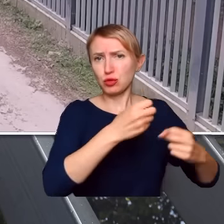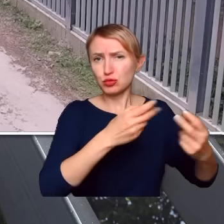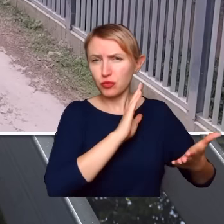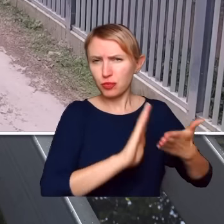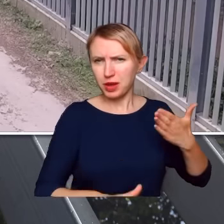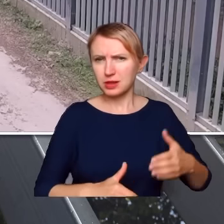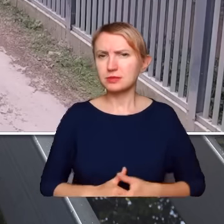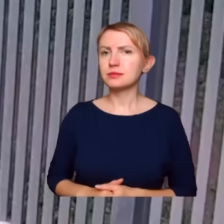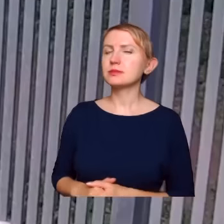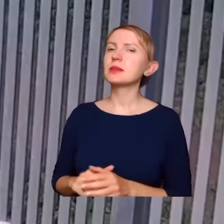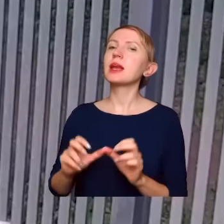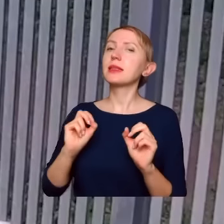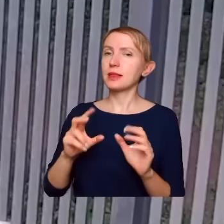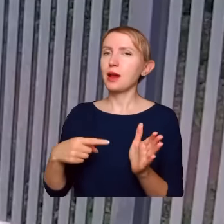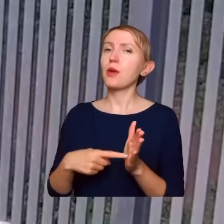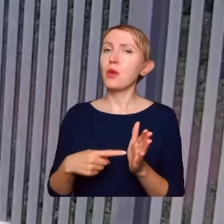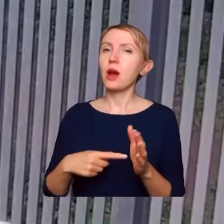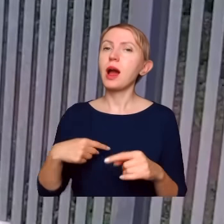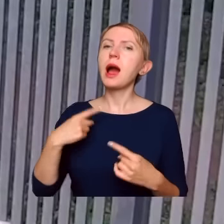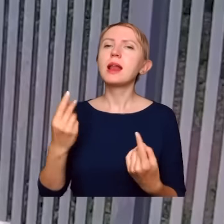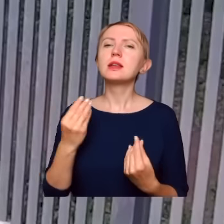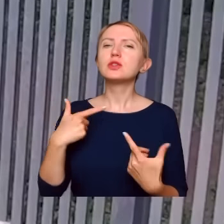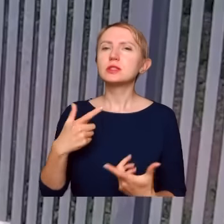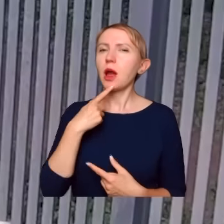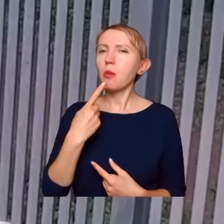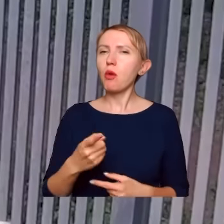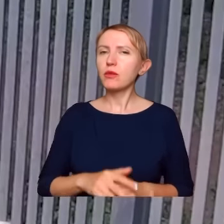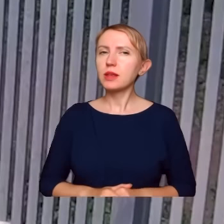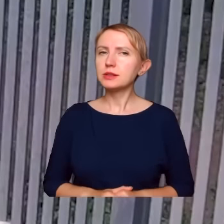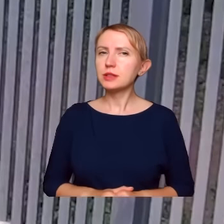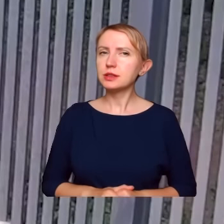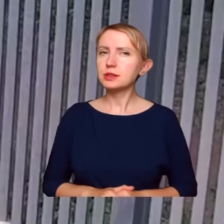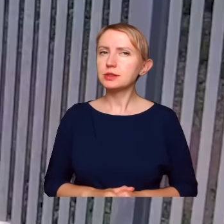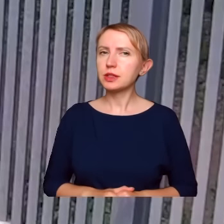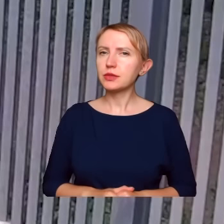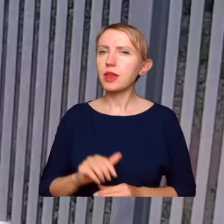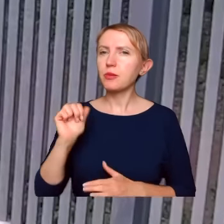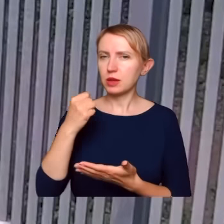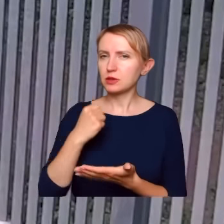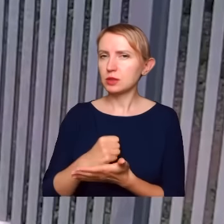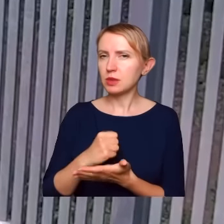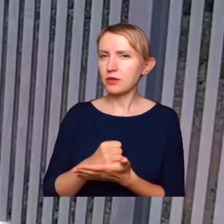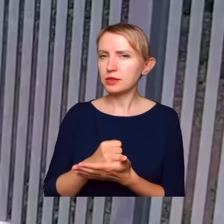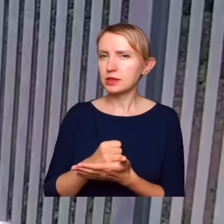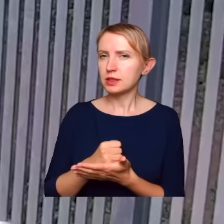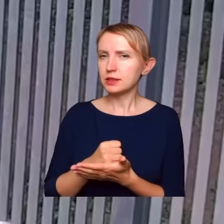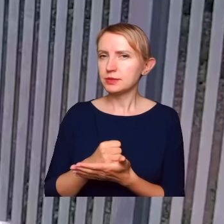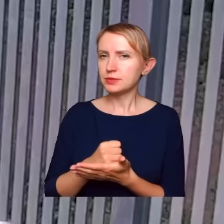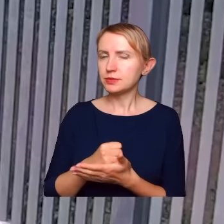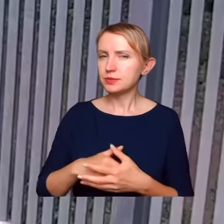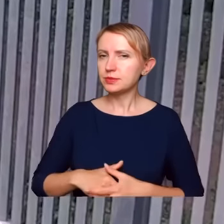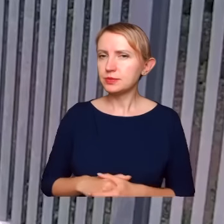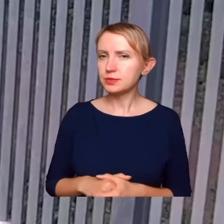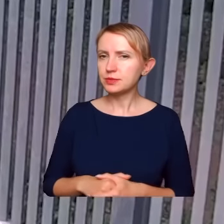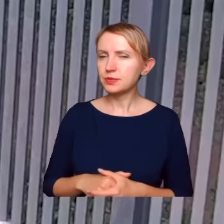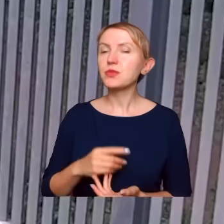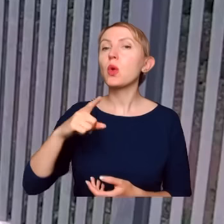mi jeszcze pozwolić się wypowiedzieć w tej kwestii pierwszej, a mianowicie jest to